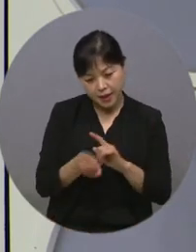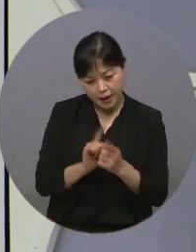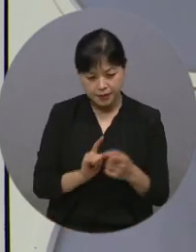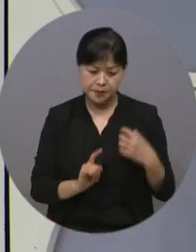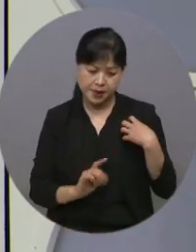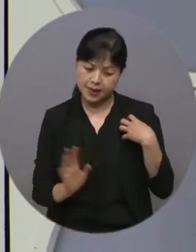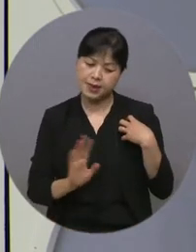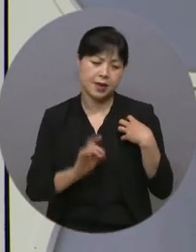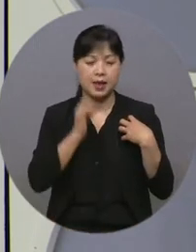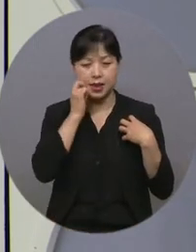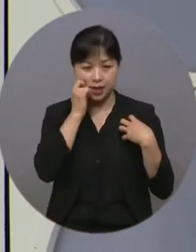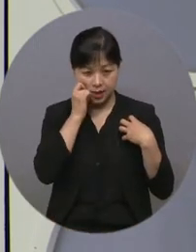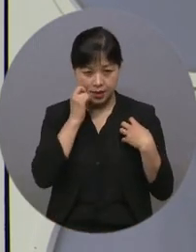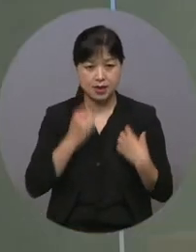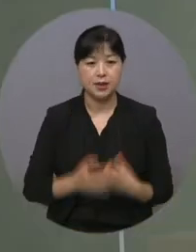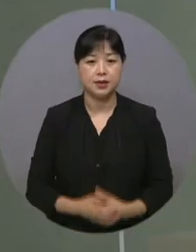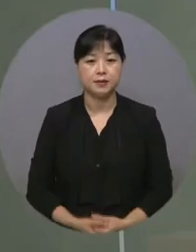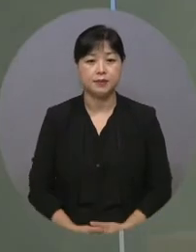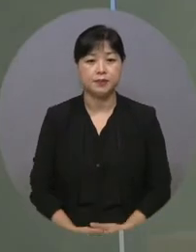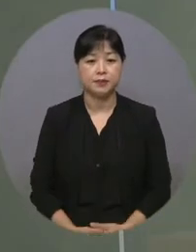그래서